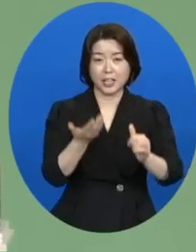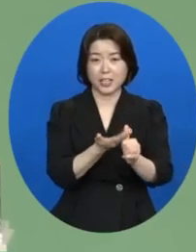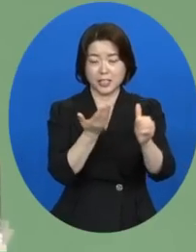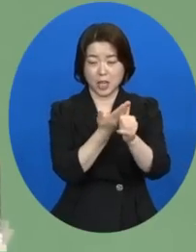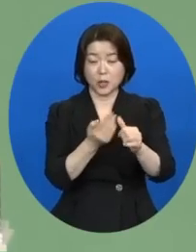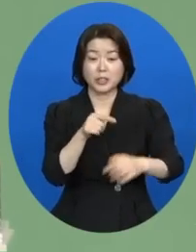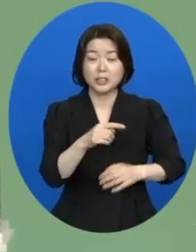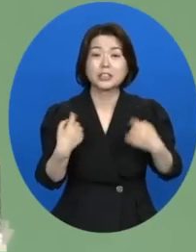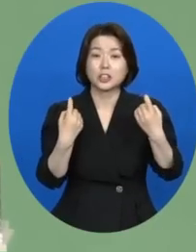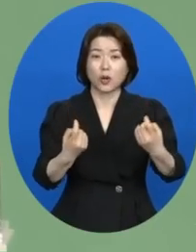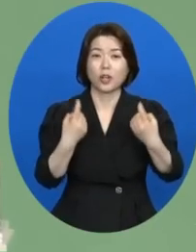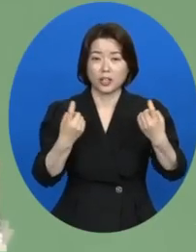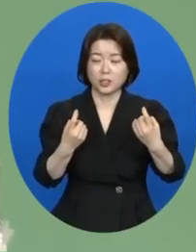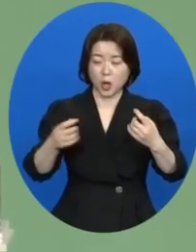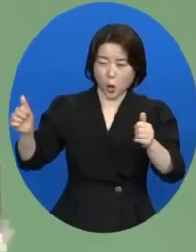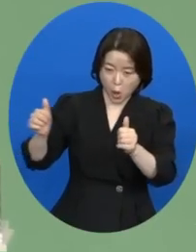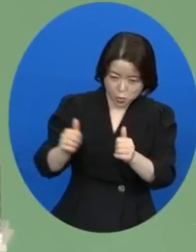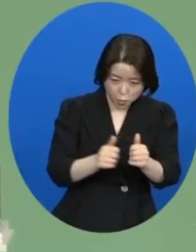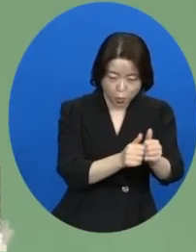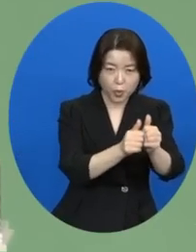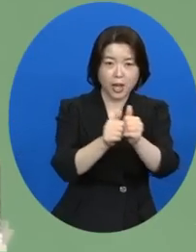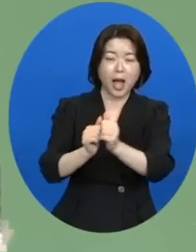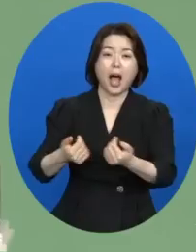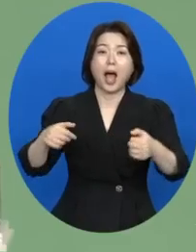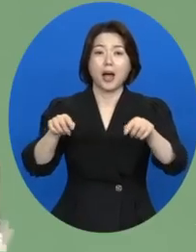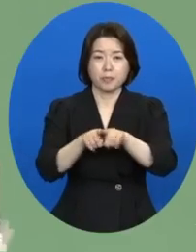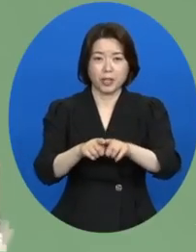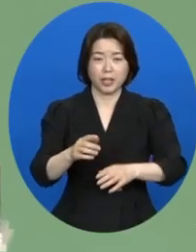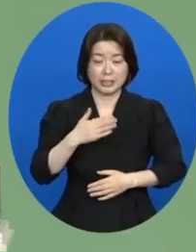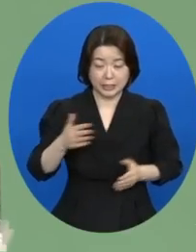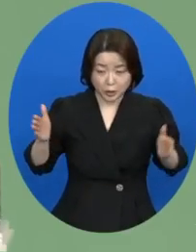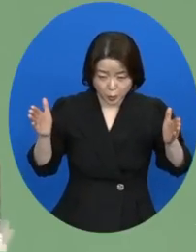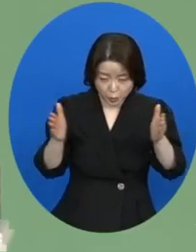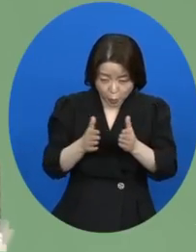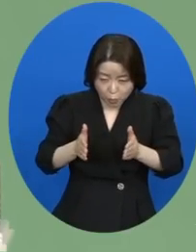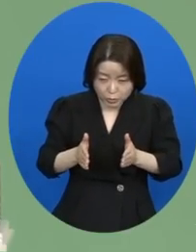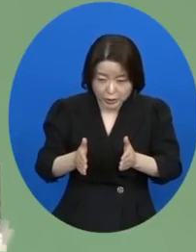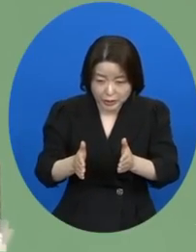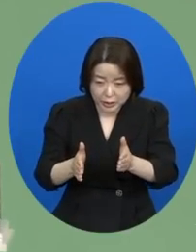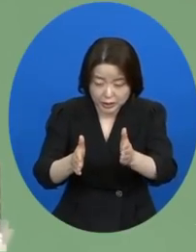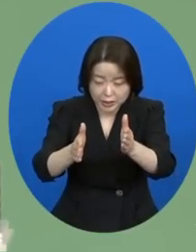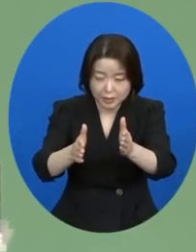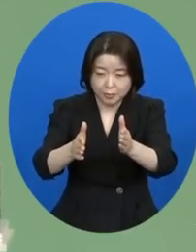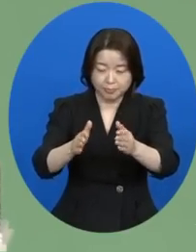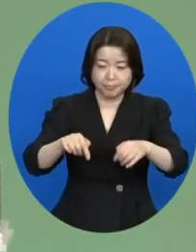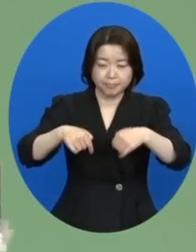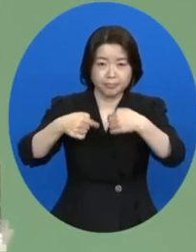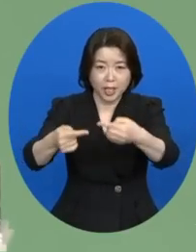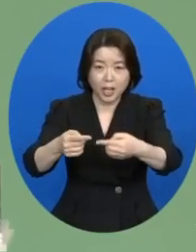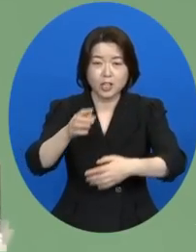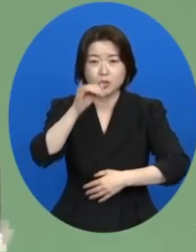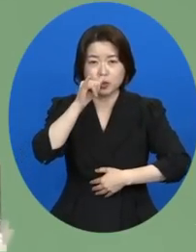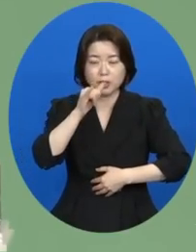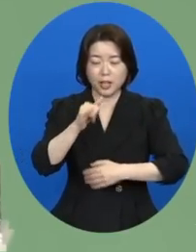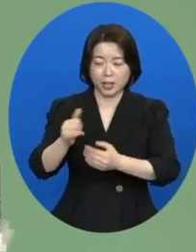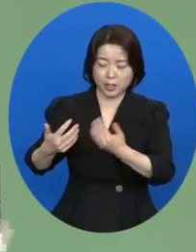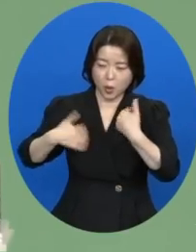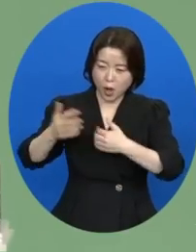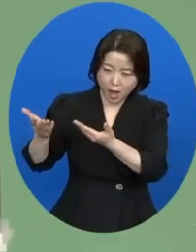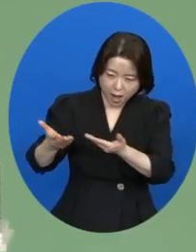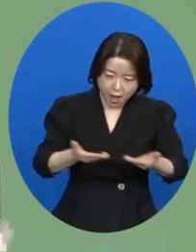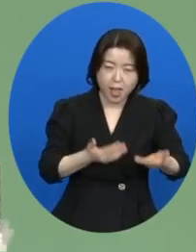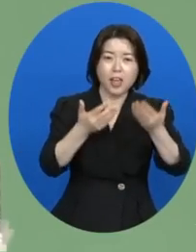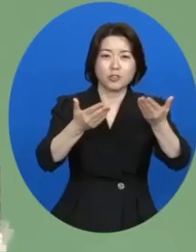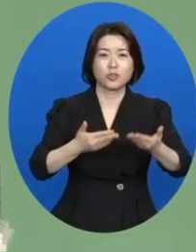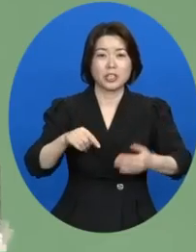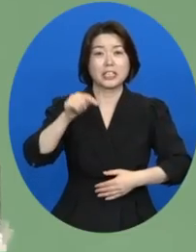여정에 동행하여 함께 좁은 길을 걸을 수 있도록 환대해 주신